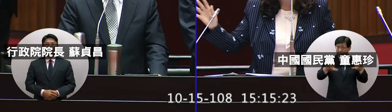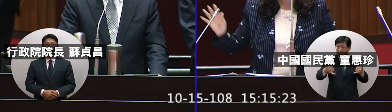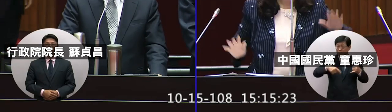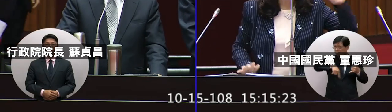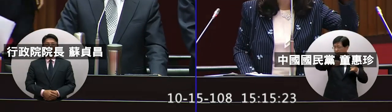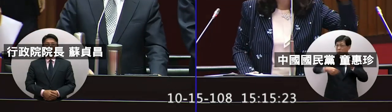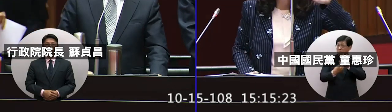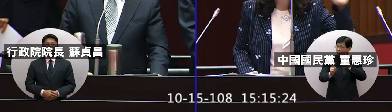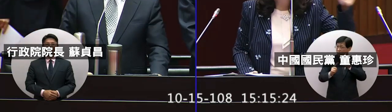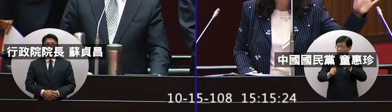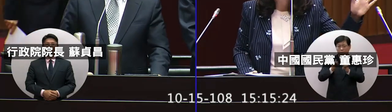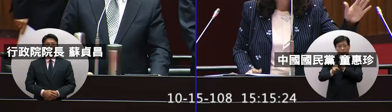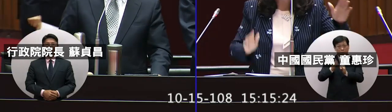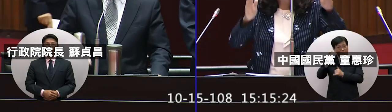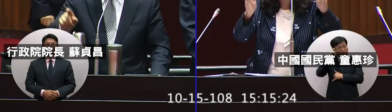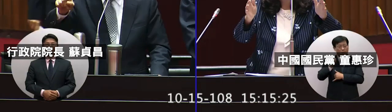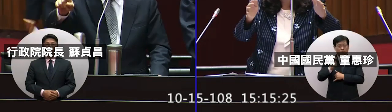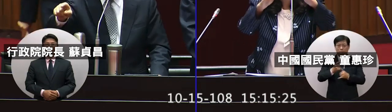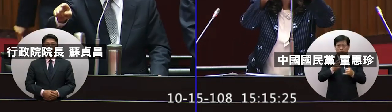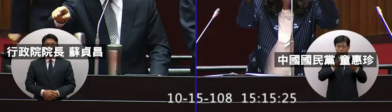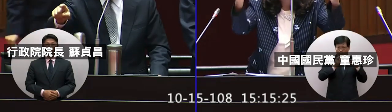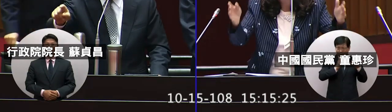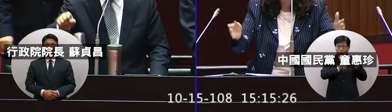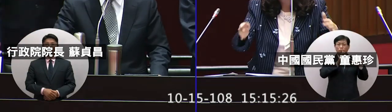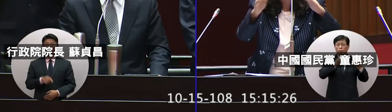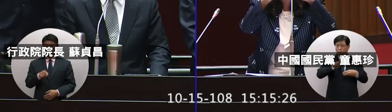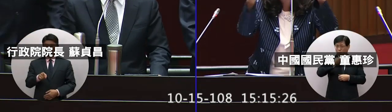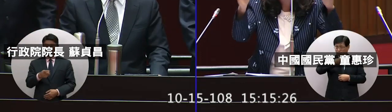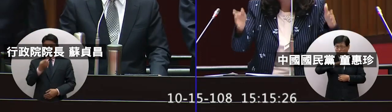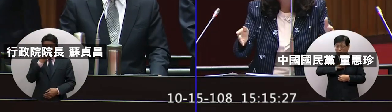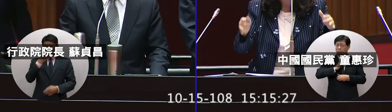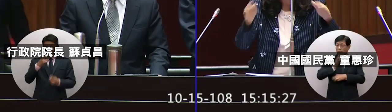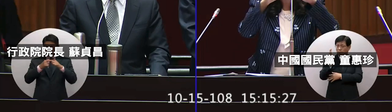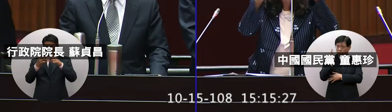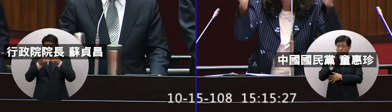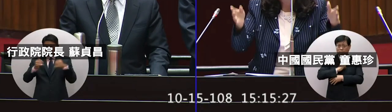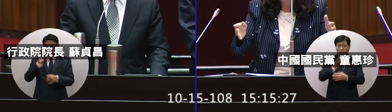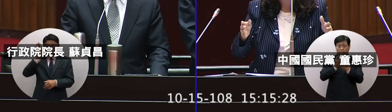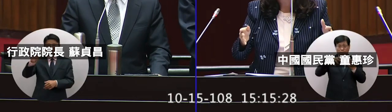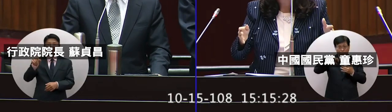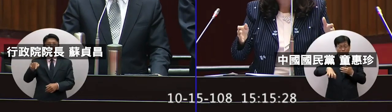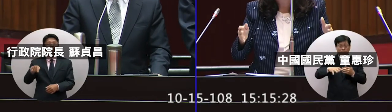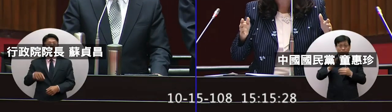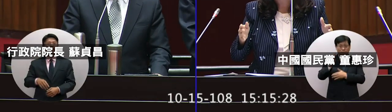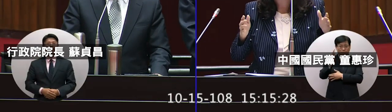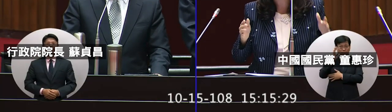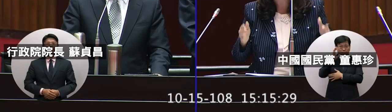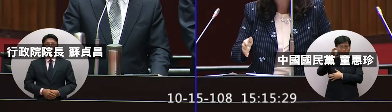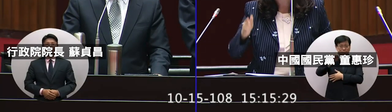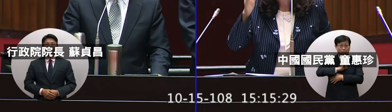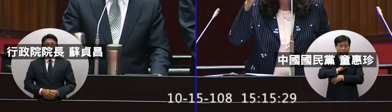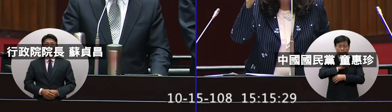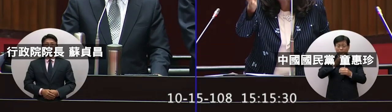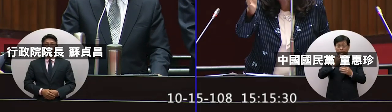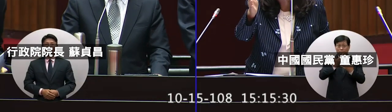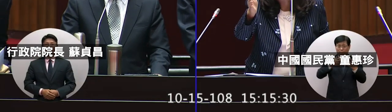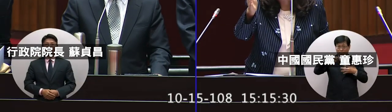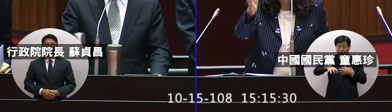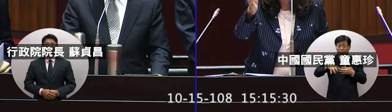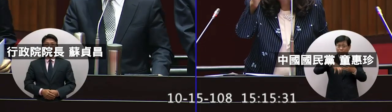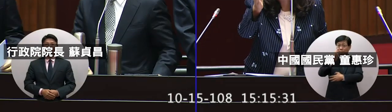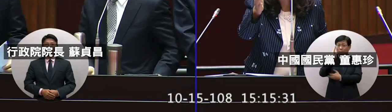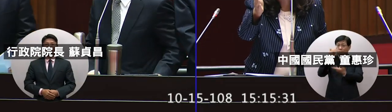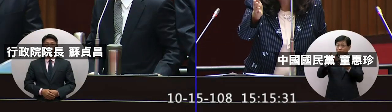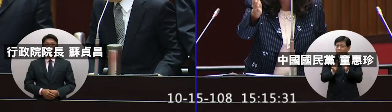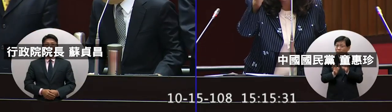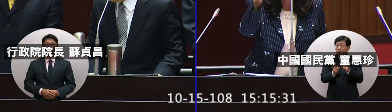人民怎么讲，民众怎么讲都不重要，重要是我们台湾的官方网站，我们台湾的官方网站上面，内政